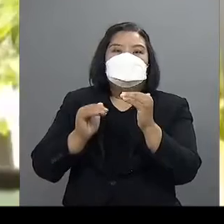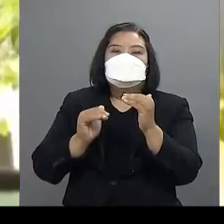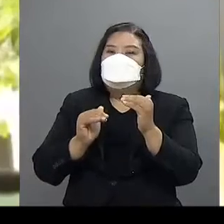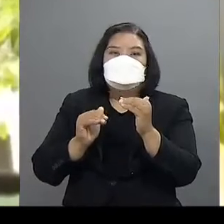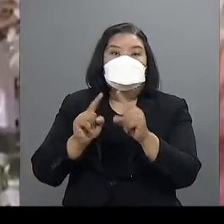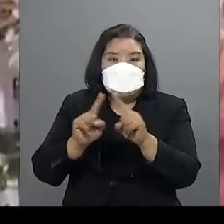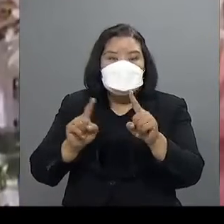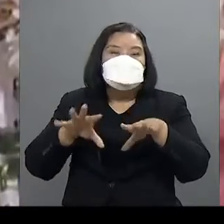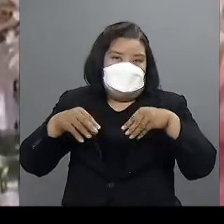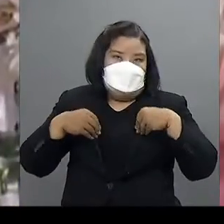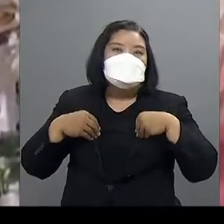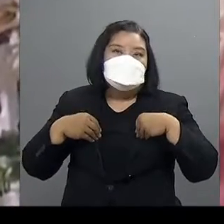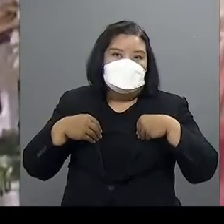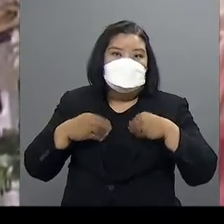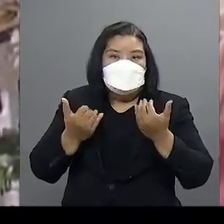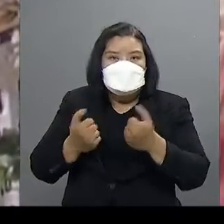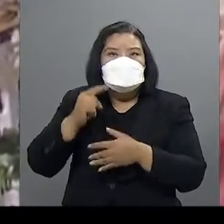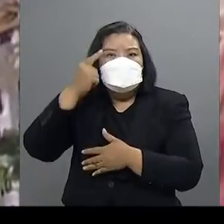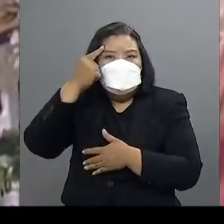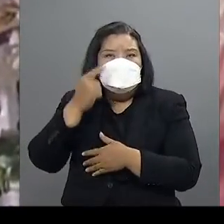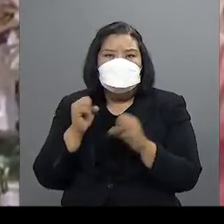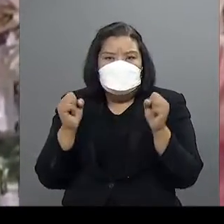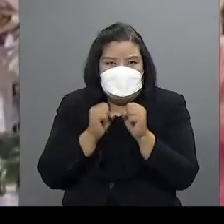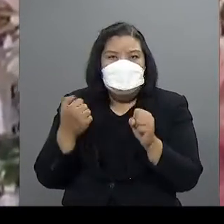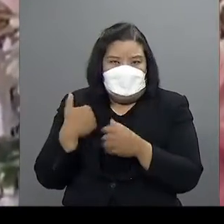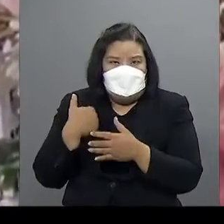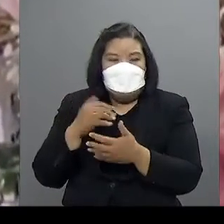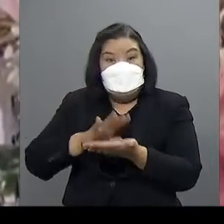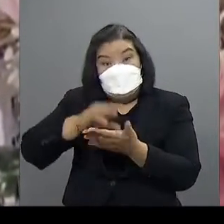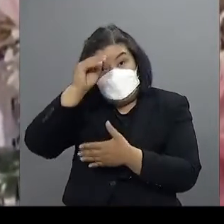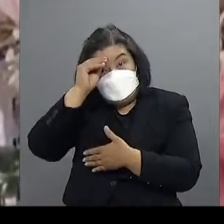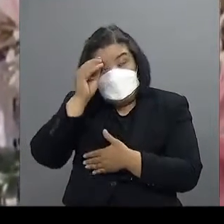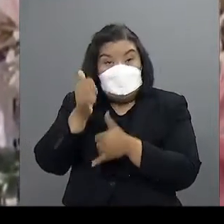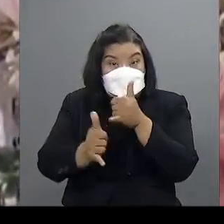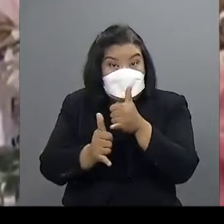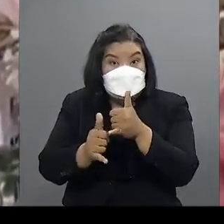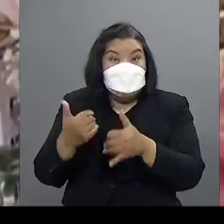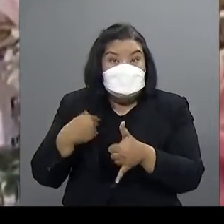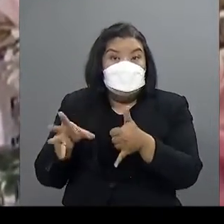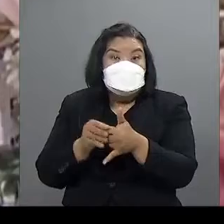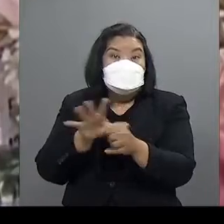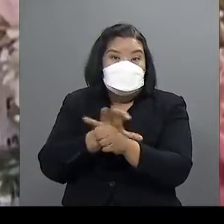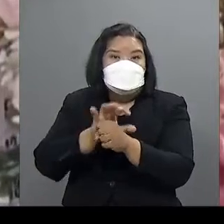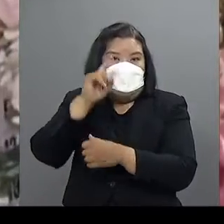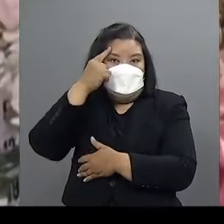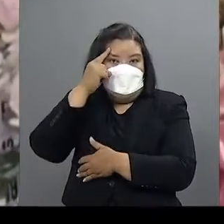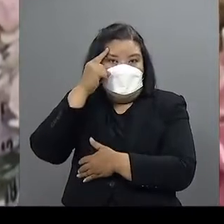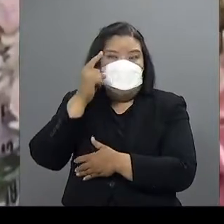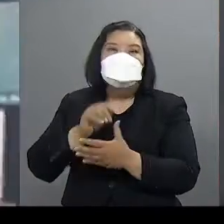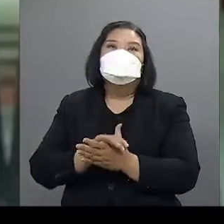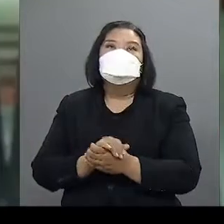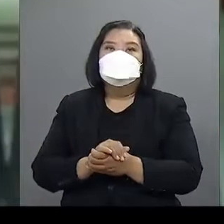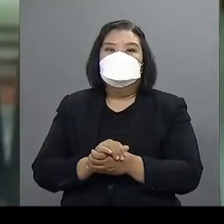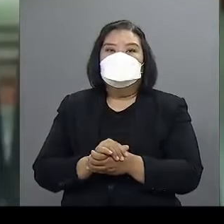ค่ะเพราะยังไม่มั่นใจว่าการเรียนแบบปกตินั้นปลอดภัยจากโควิด -19 หรือไม่ค่ะ เ